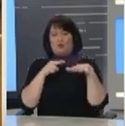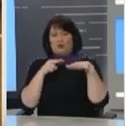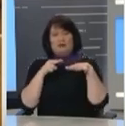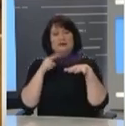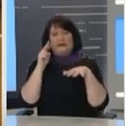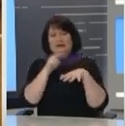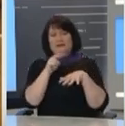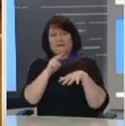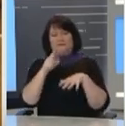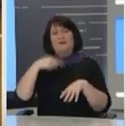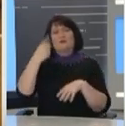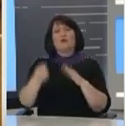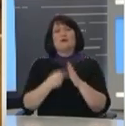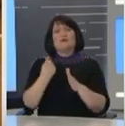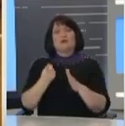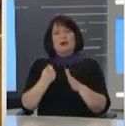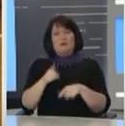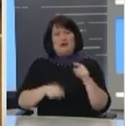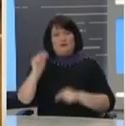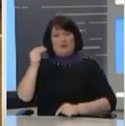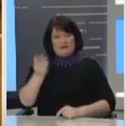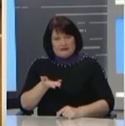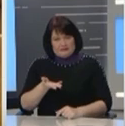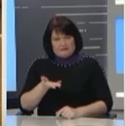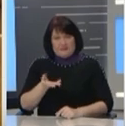Την επόμενη φορά που στελέχη σας